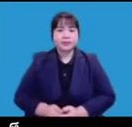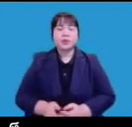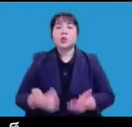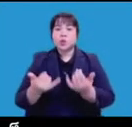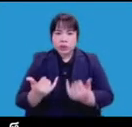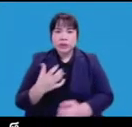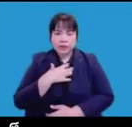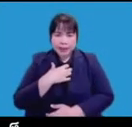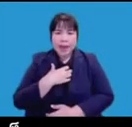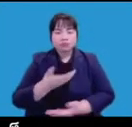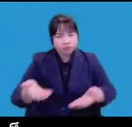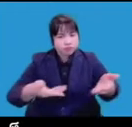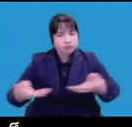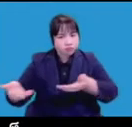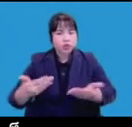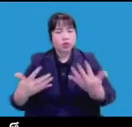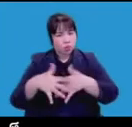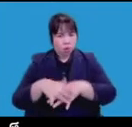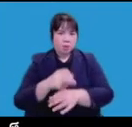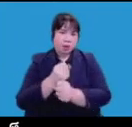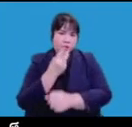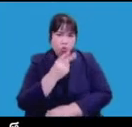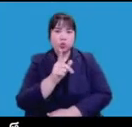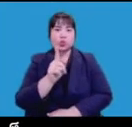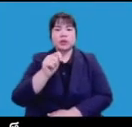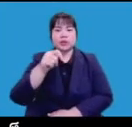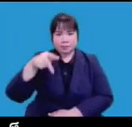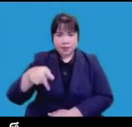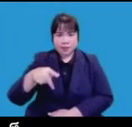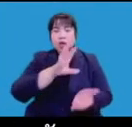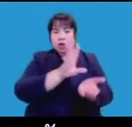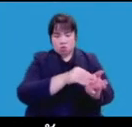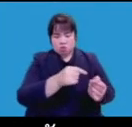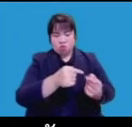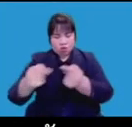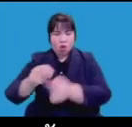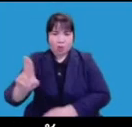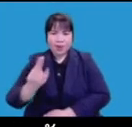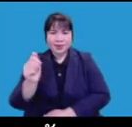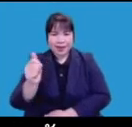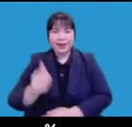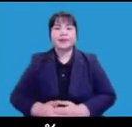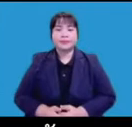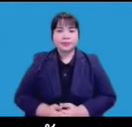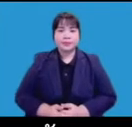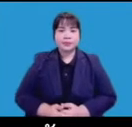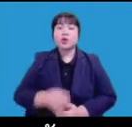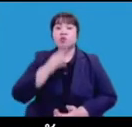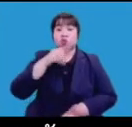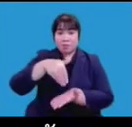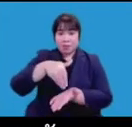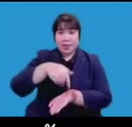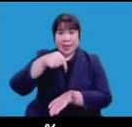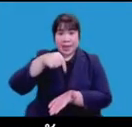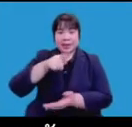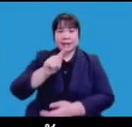วันนี้อยากเรียนเชิญทุกท่านนะครับเข้ามาส่วนร่วมในทีมแบบส่วนร่วมในการที่จะข้อมูลเนี่ยไปวิเคราะห์ต่อนะครับพวกเราเนี่ยครับในฐานะที่เป็นส่วนกลางเนี่ยเราม